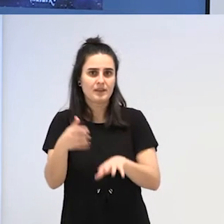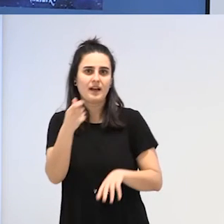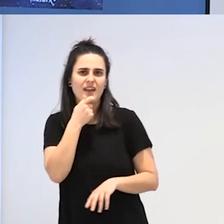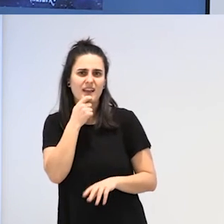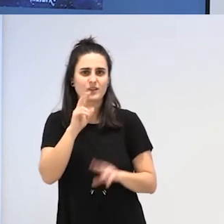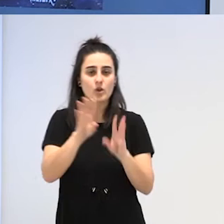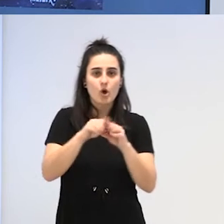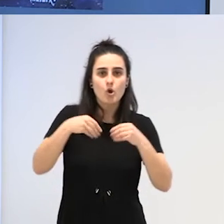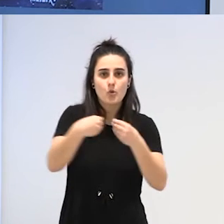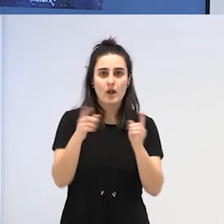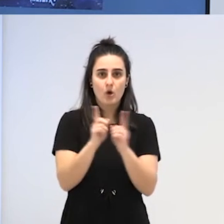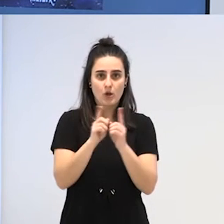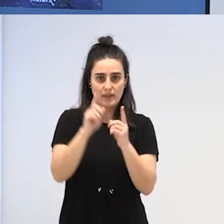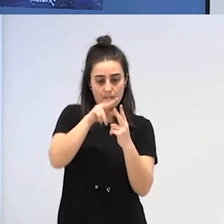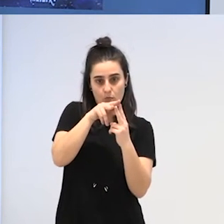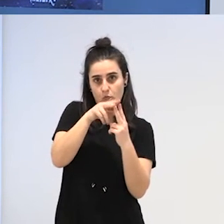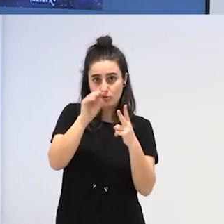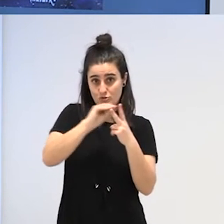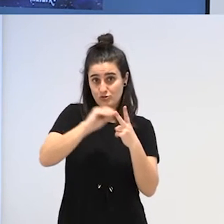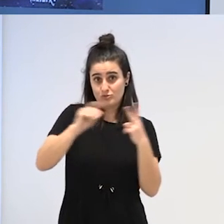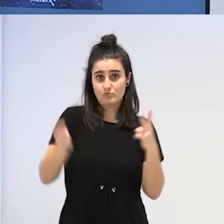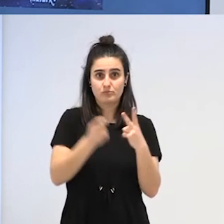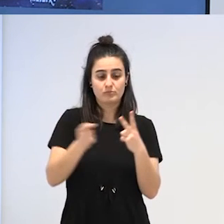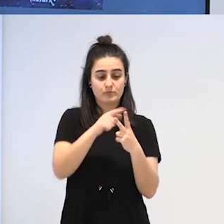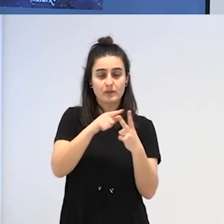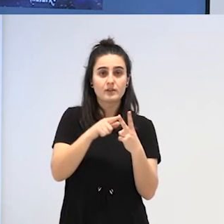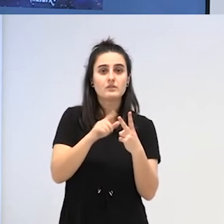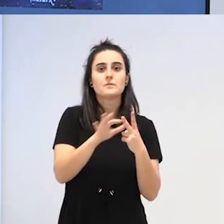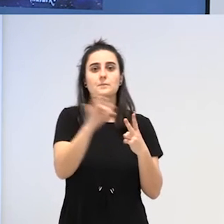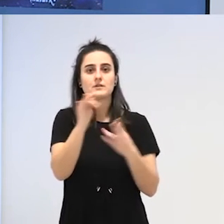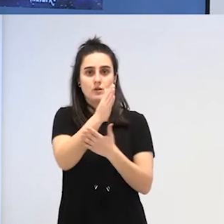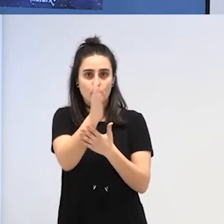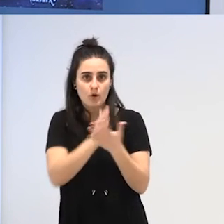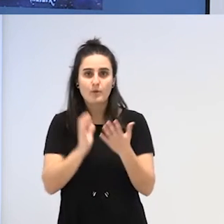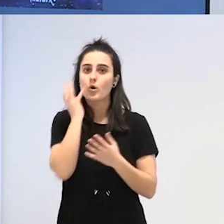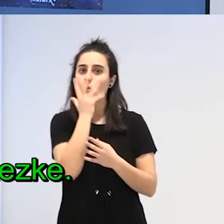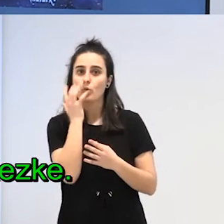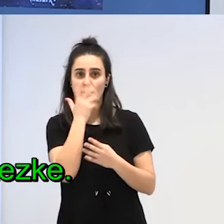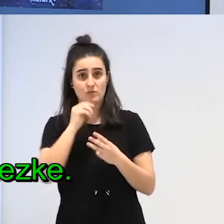bat dela marauna, eta biak gehi olerkiak eta beste ipuin batzuk